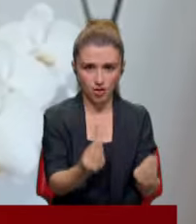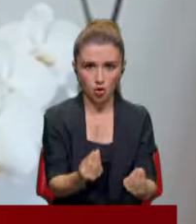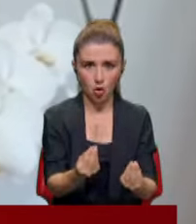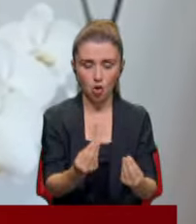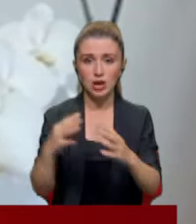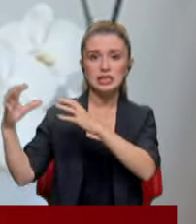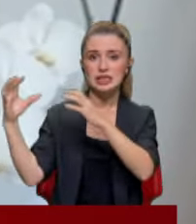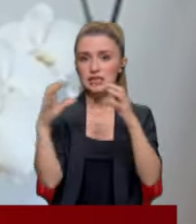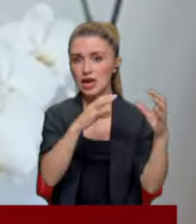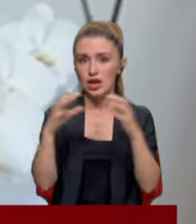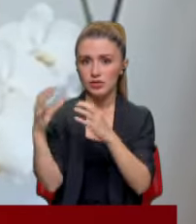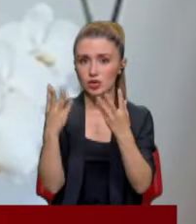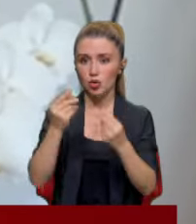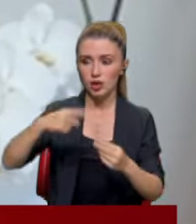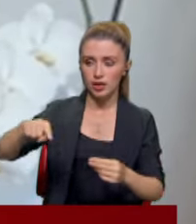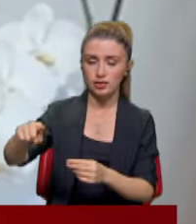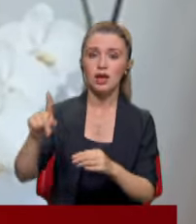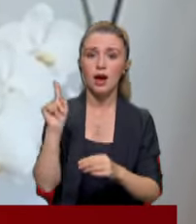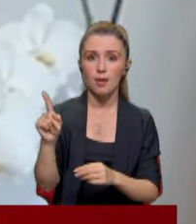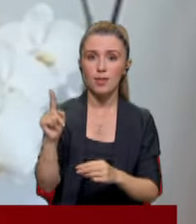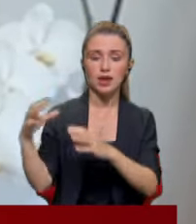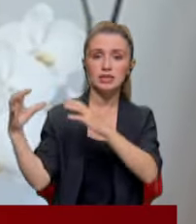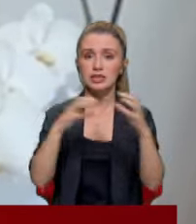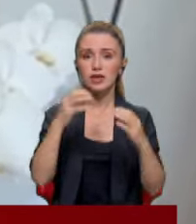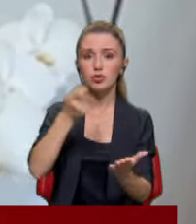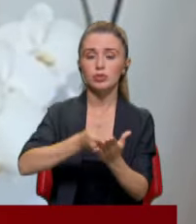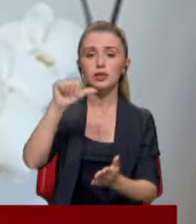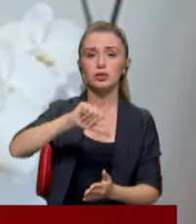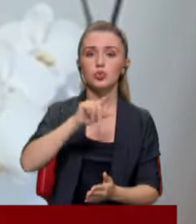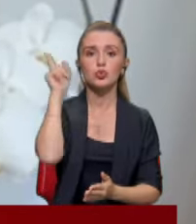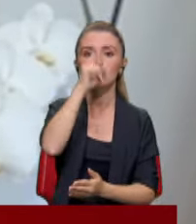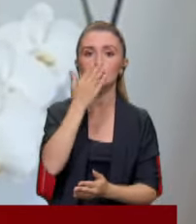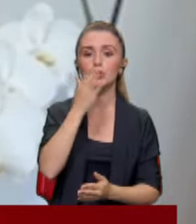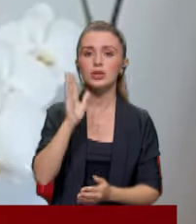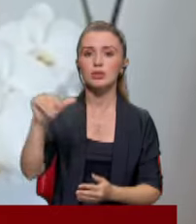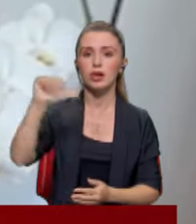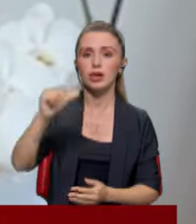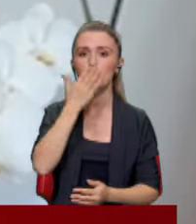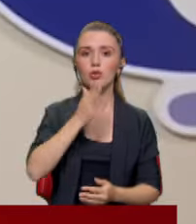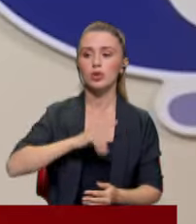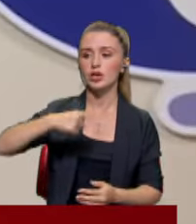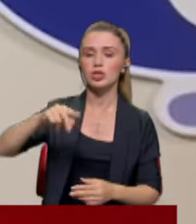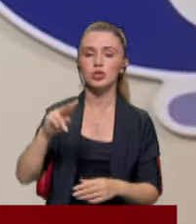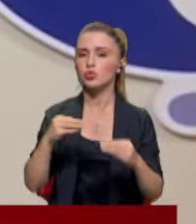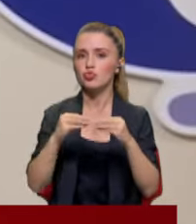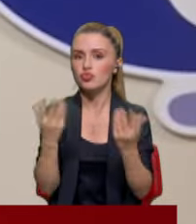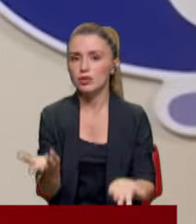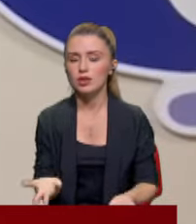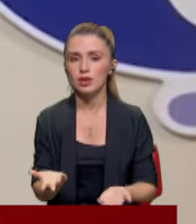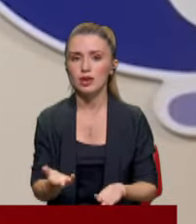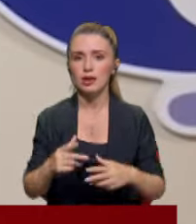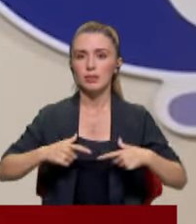taşımalı eğitime mahkum edilen ancak taşıma bütçesi olmadığı için okullarına gidemeyen öğrencilerin günahı ne? Milli Eğitim